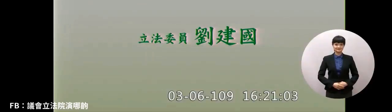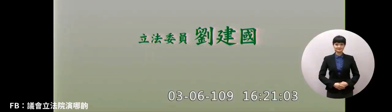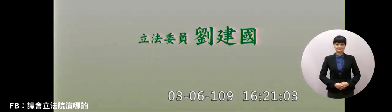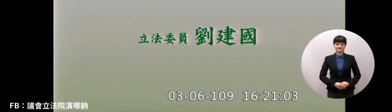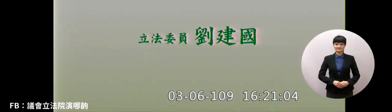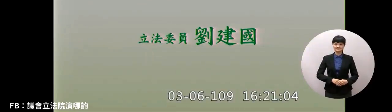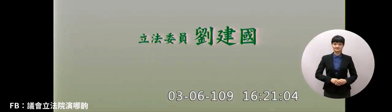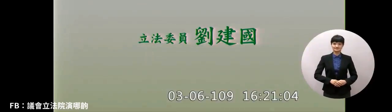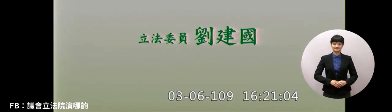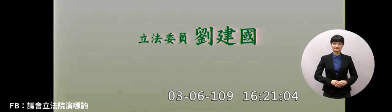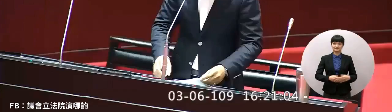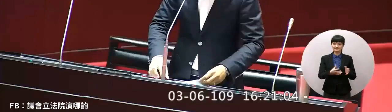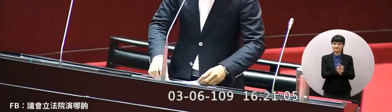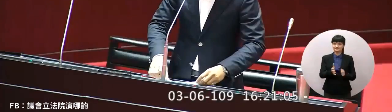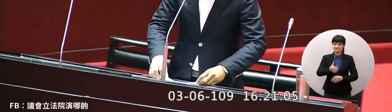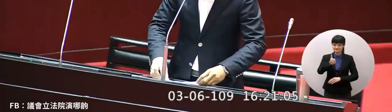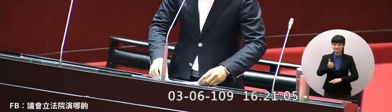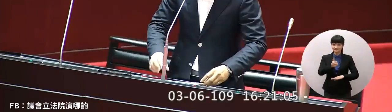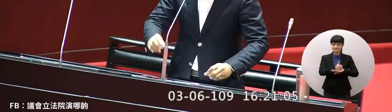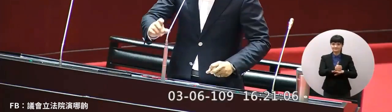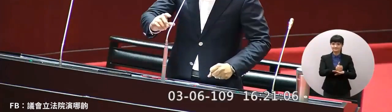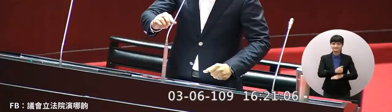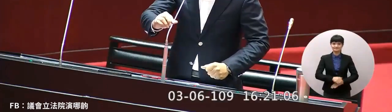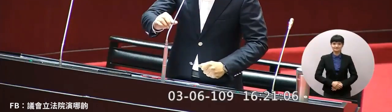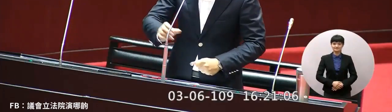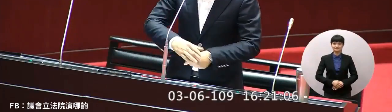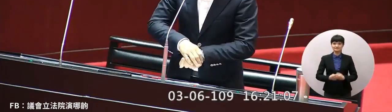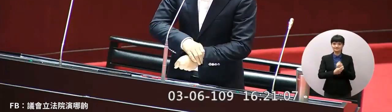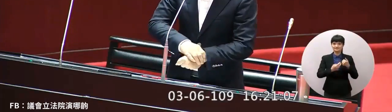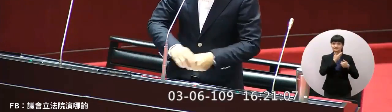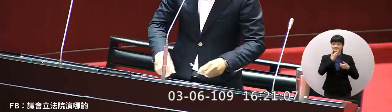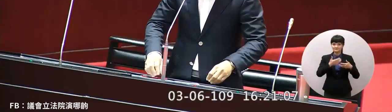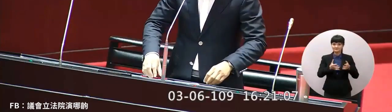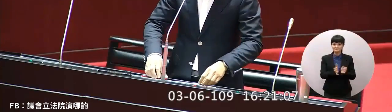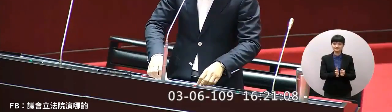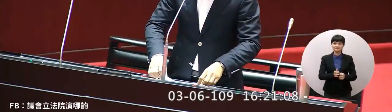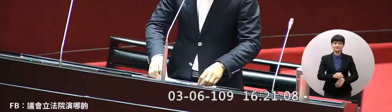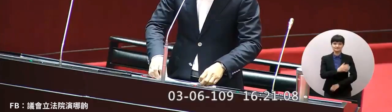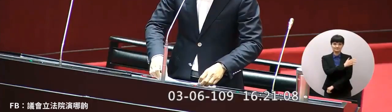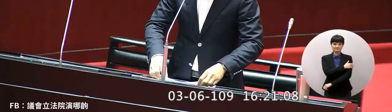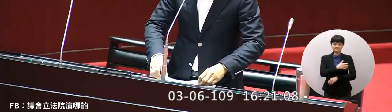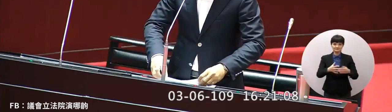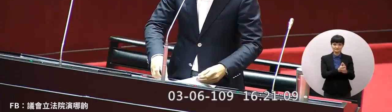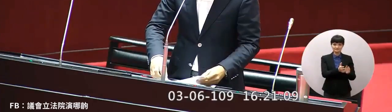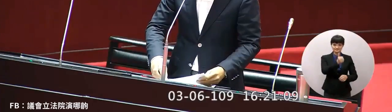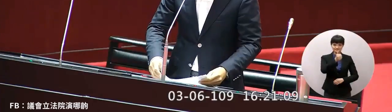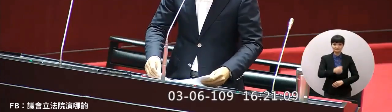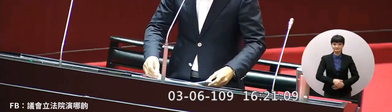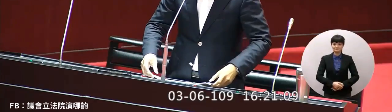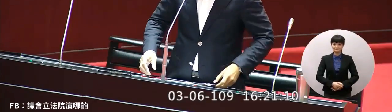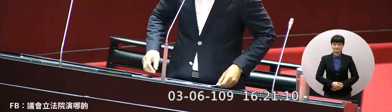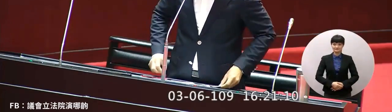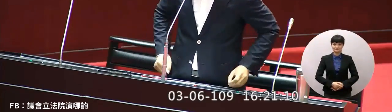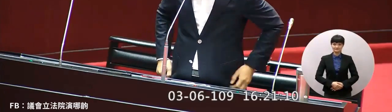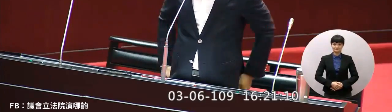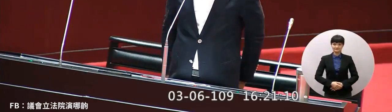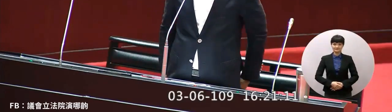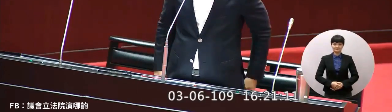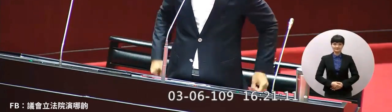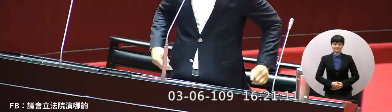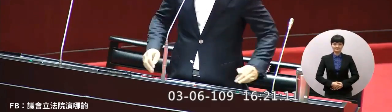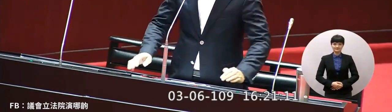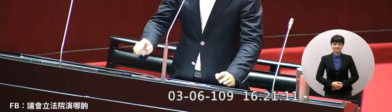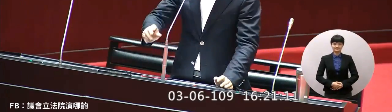疗行政的行政部长，好，卫生部陈部长，好，我等医疗老师间接起来了，嘿， 好。